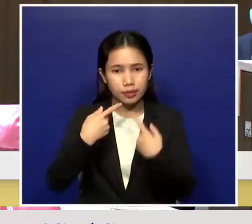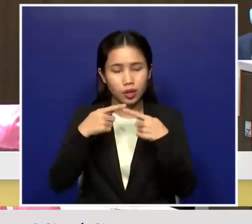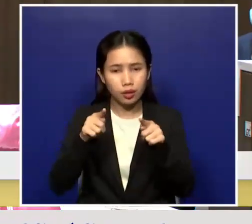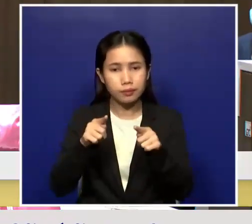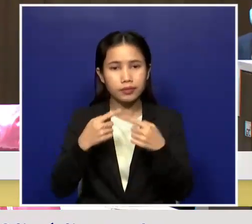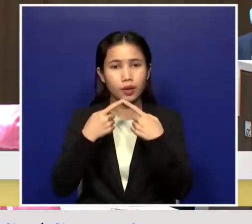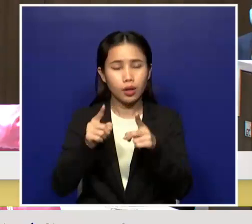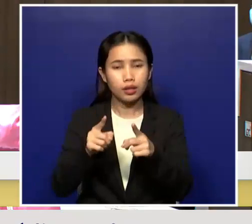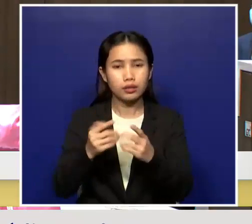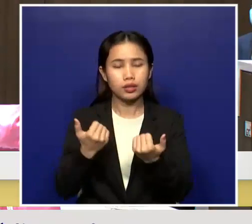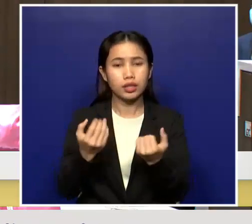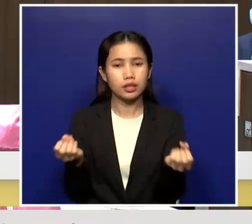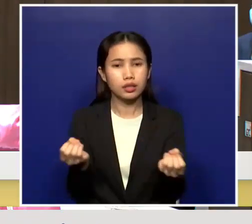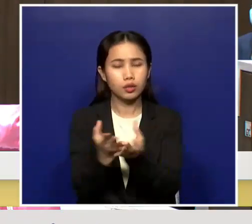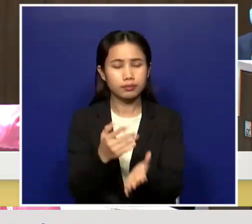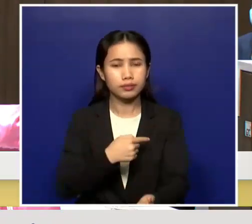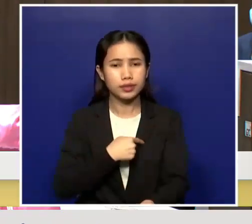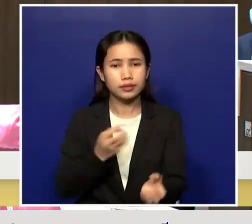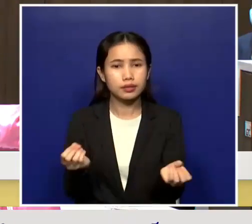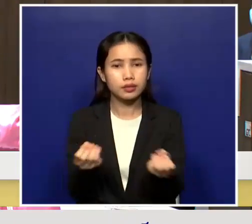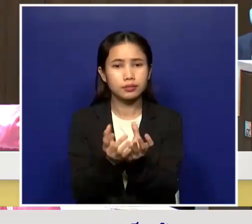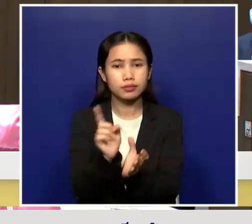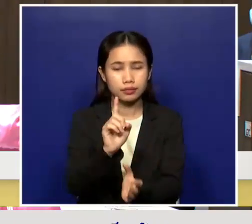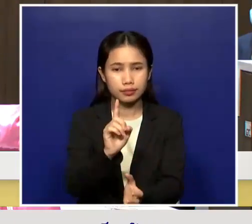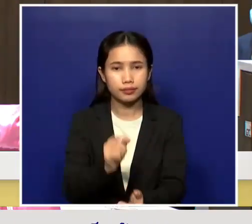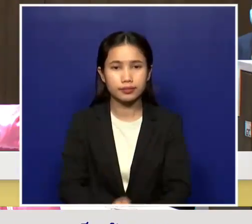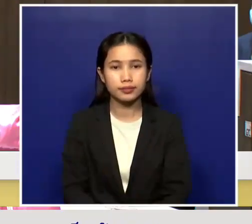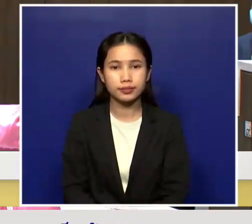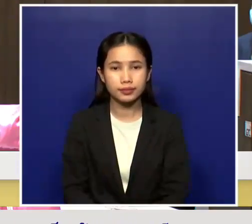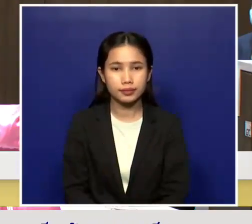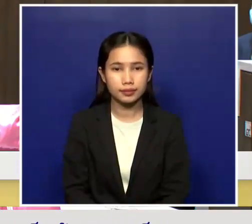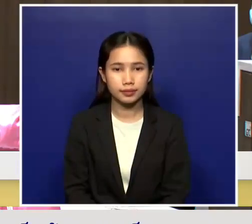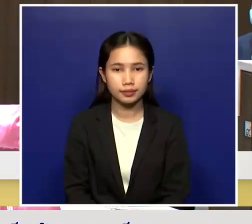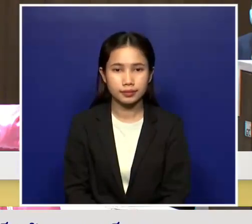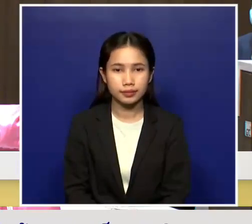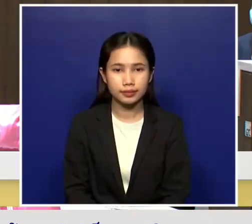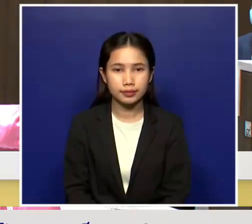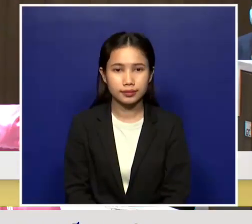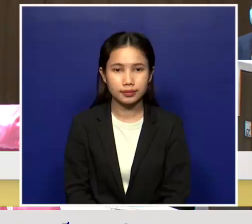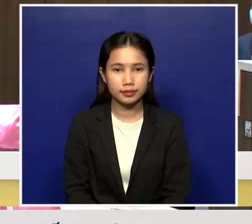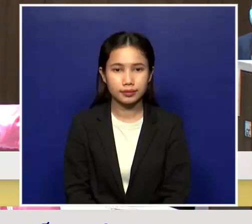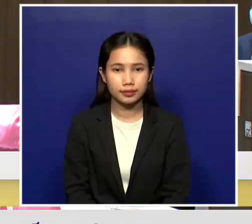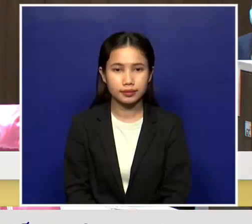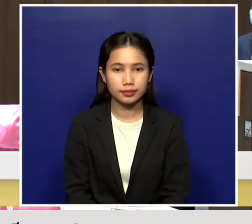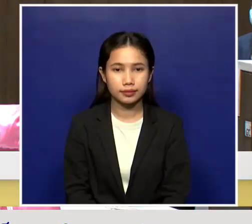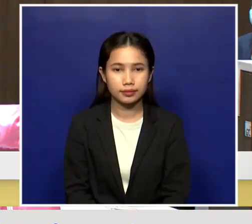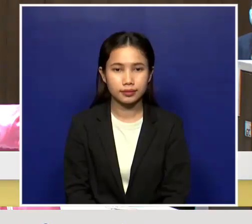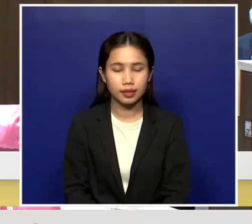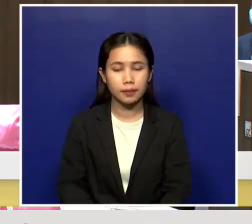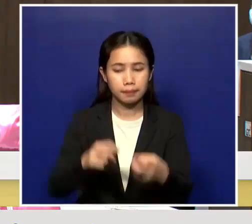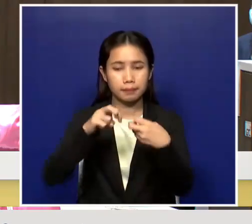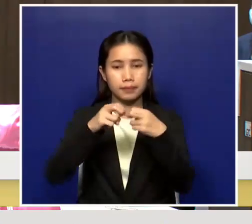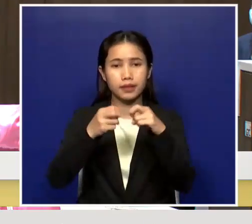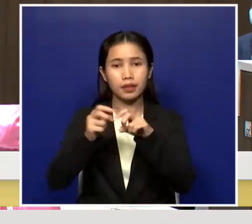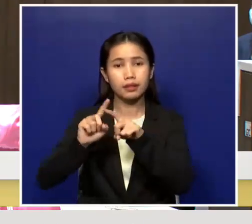ที่มันสะเทือนใจผมอีกประการหนึ่งก็คือว่าเมื่อเกิดเรื่องต่างๆขึ้นมา